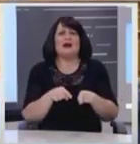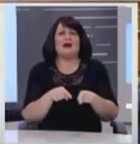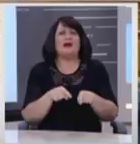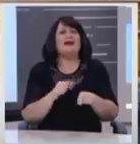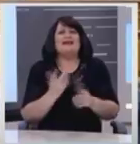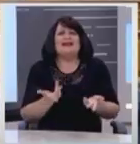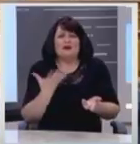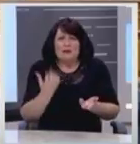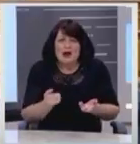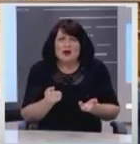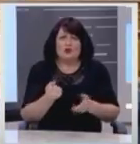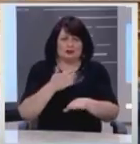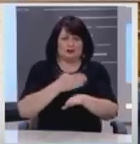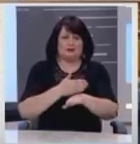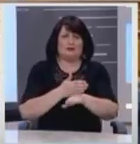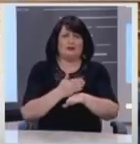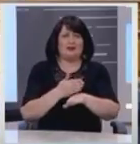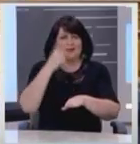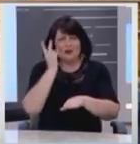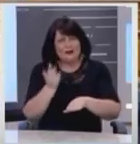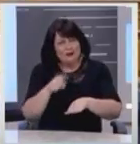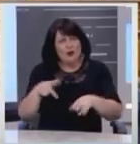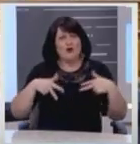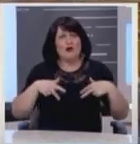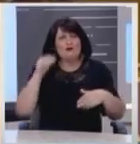εγγυητικά και επεμβατικά δικαιώματα.